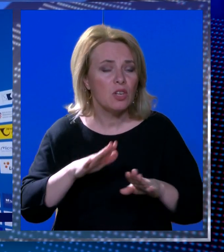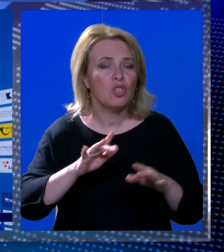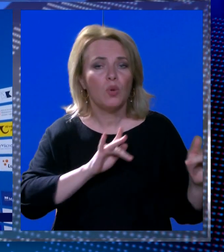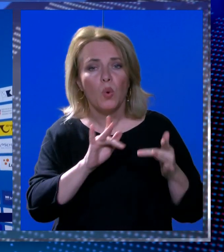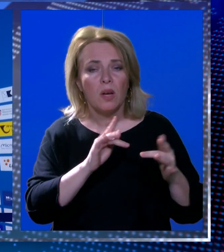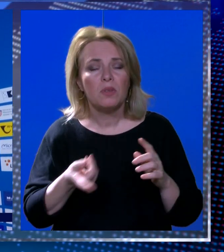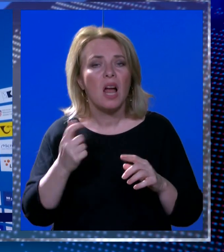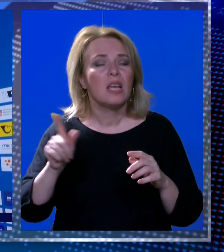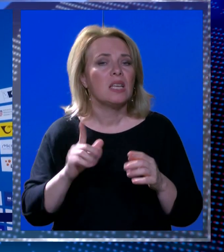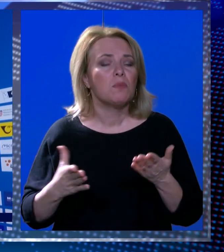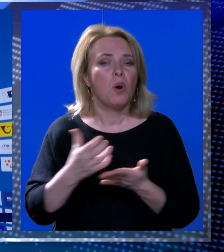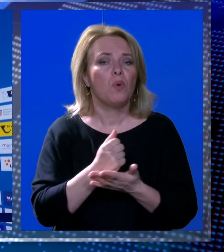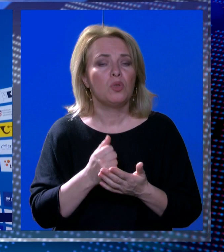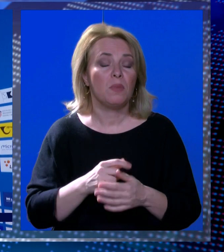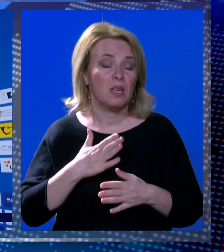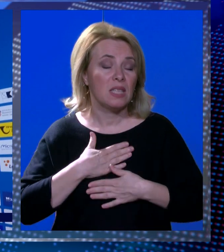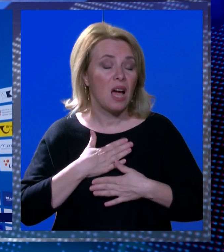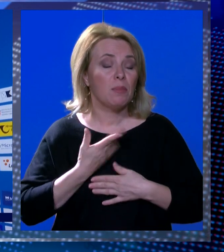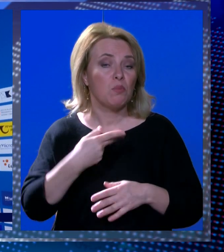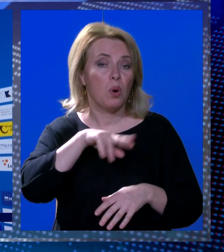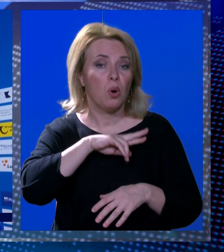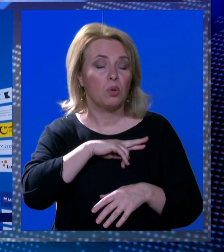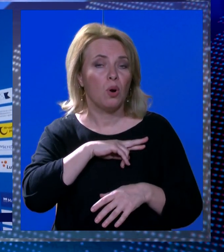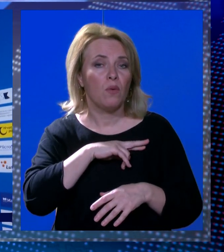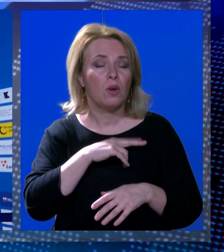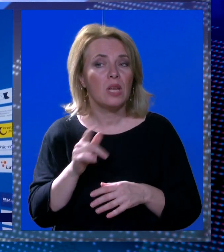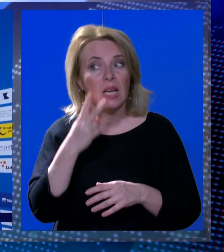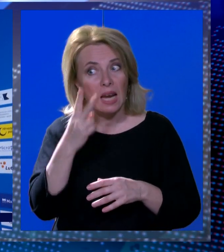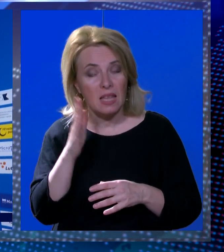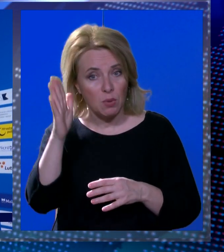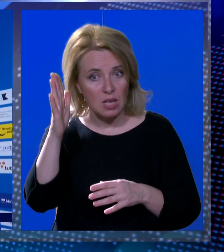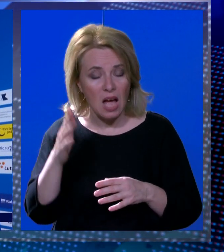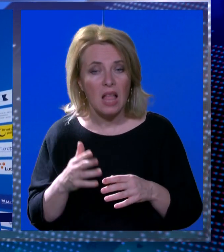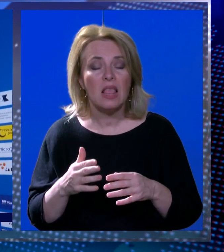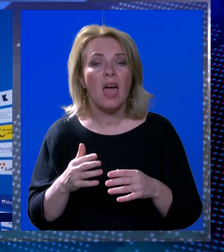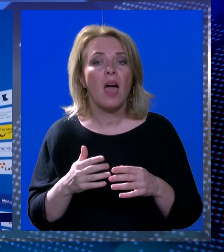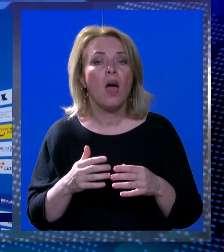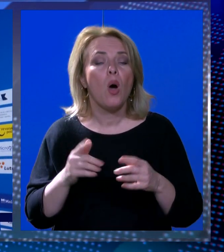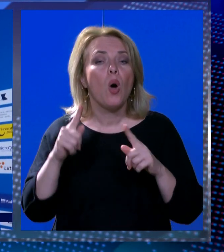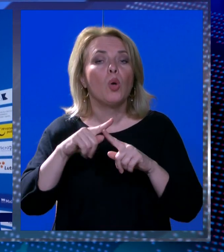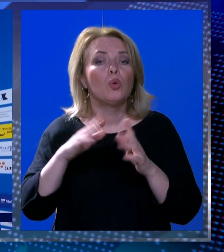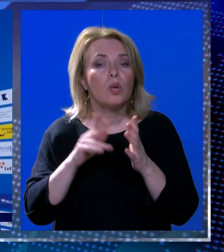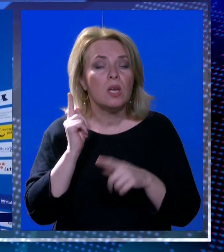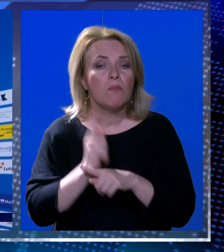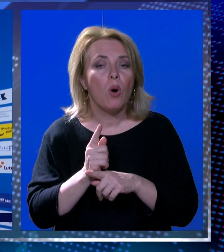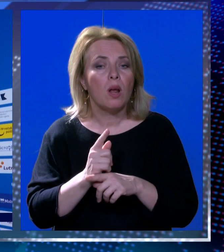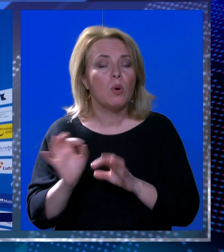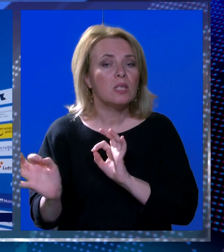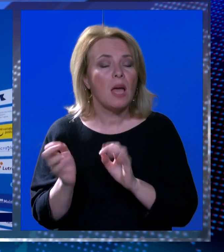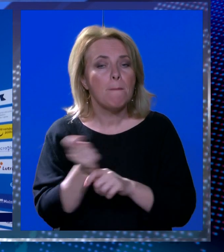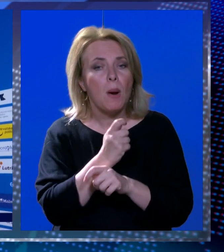ali nismo uspjeli. Sami smo odgovorni, gledamo dalje u turnir, moramo dići glave i moramo se